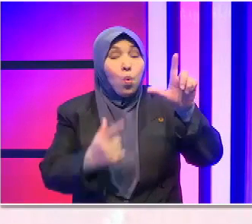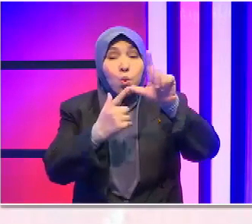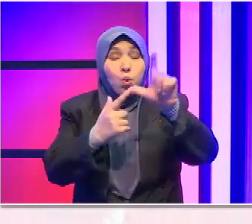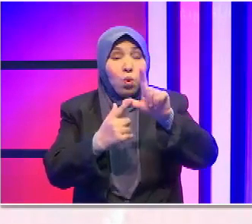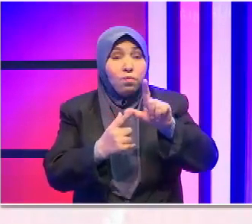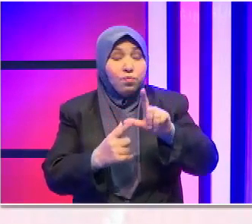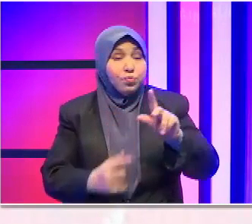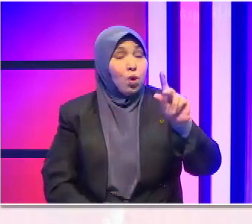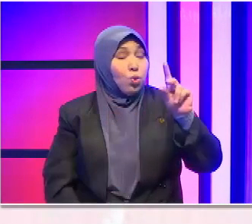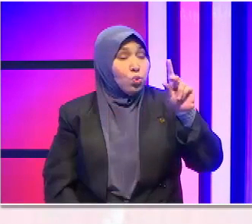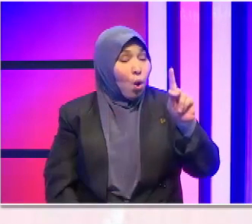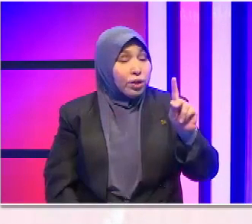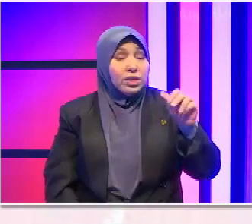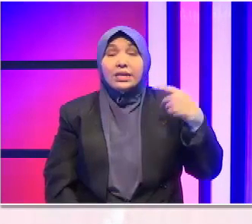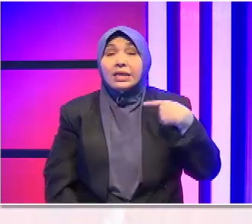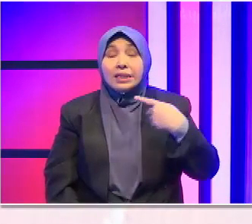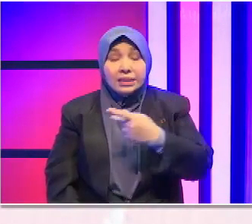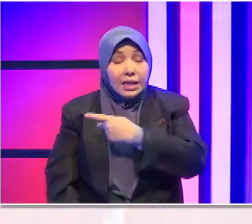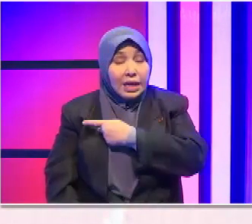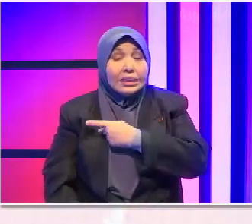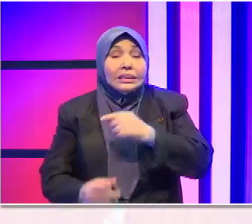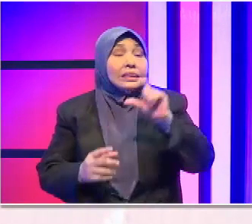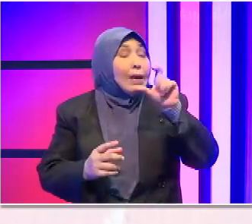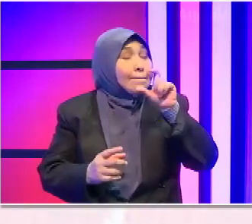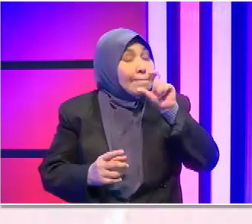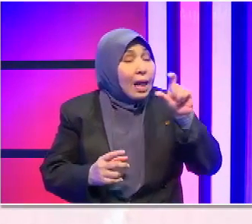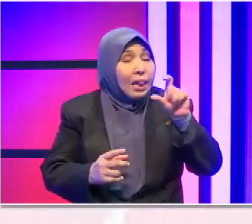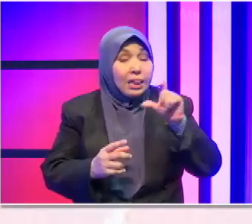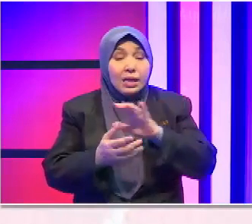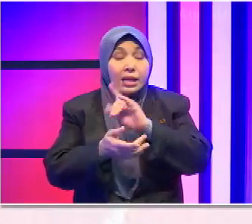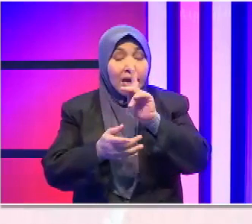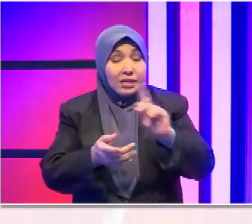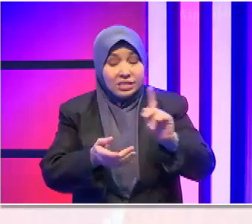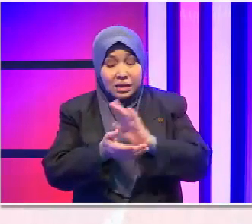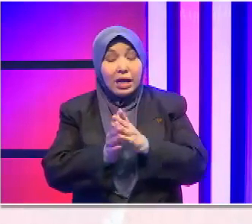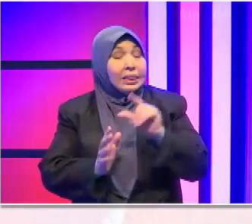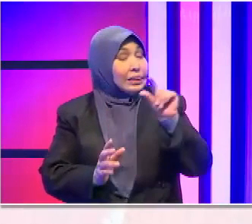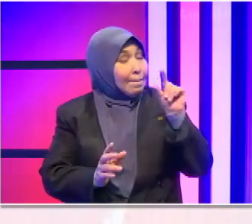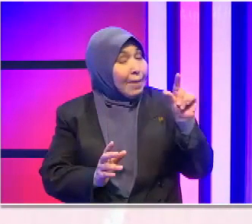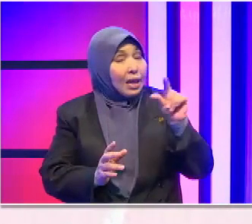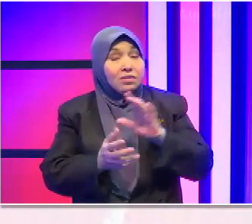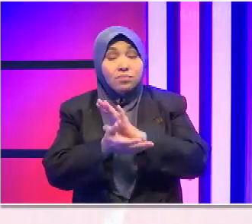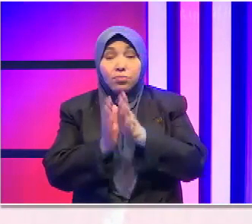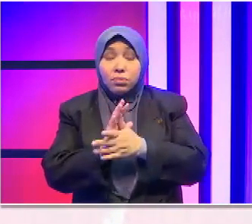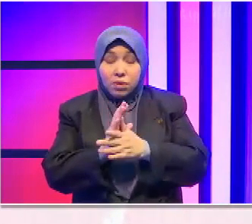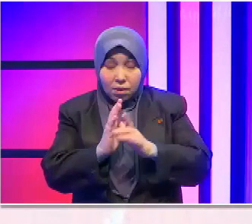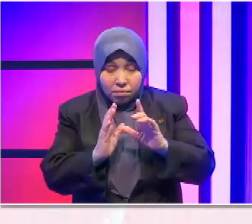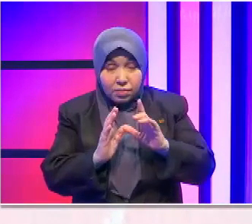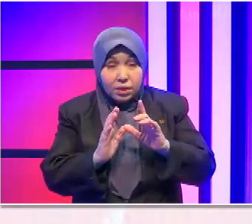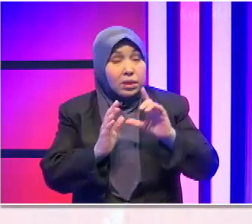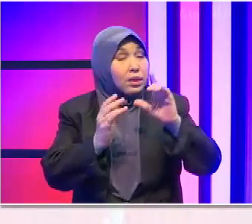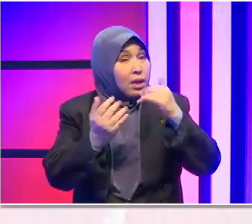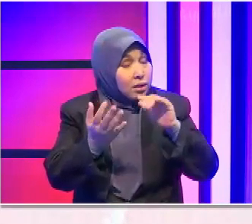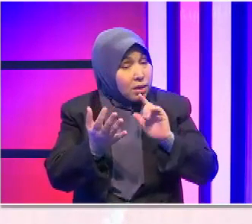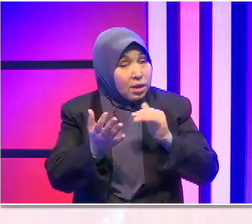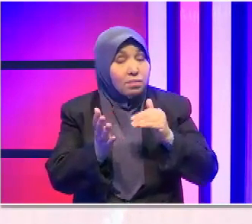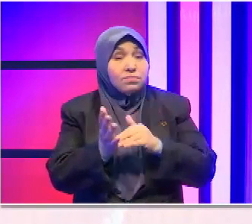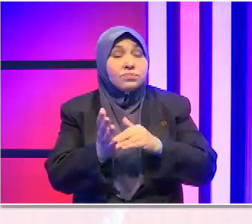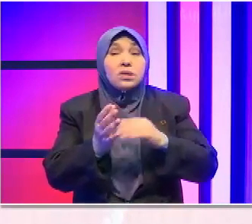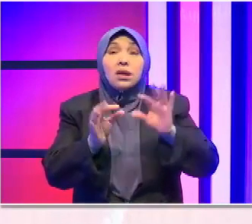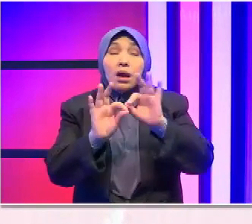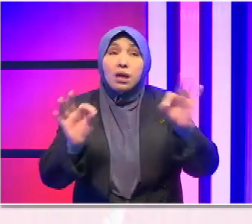fullboard Oke kita tebalkan Ken sahabat wobbly tebal baik kemudian ayat yang sedang